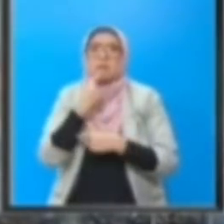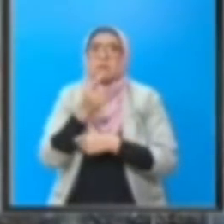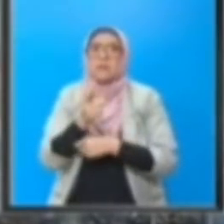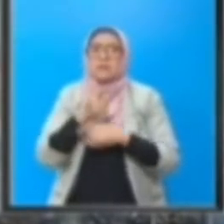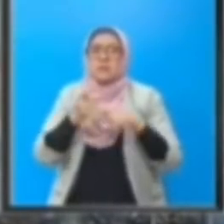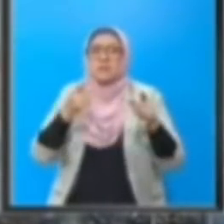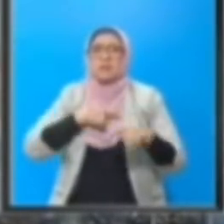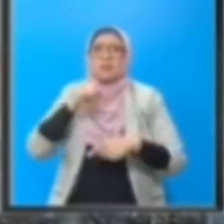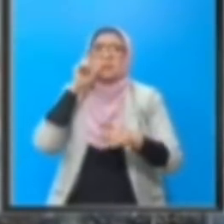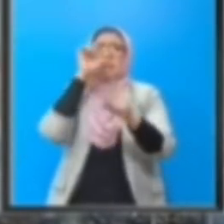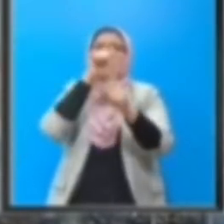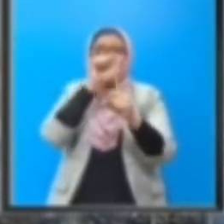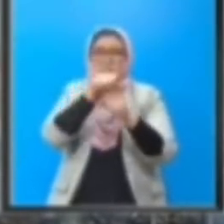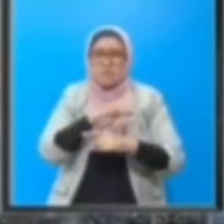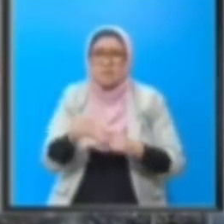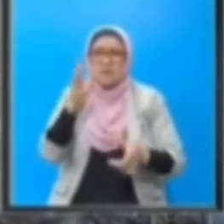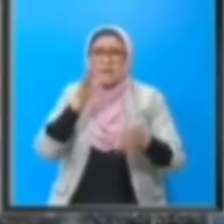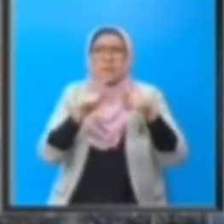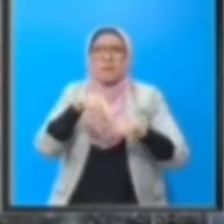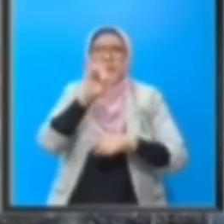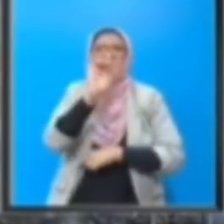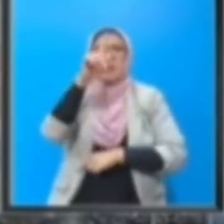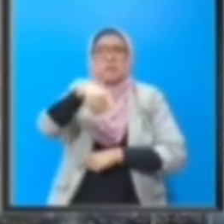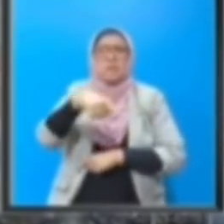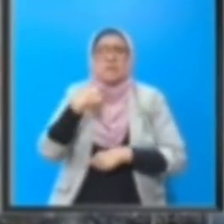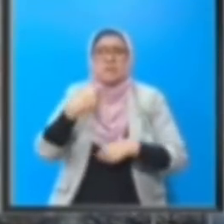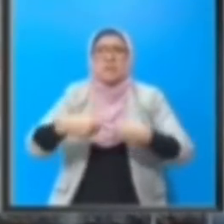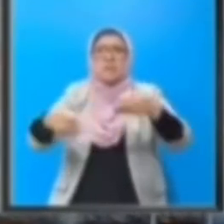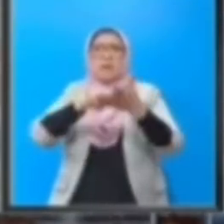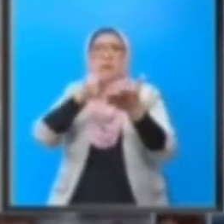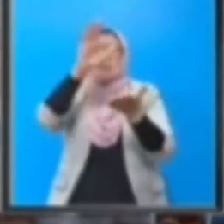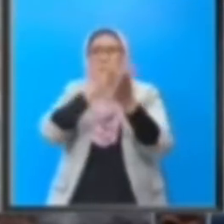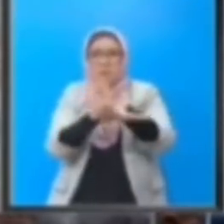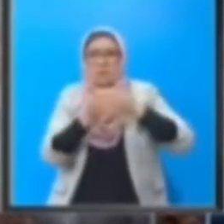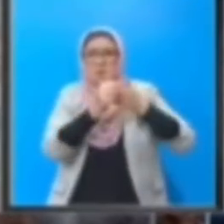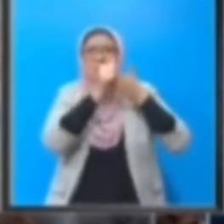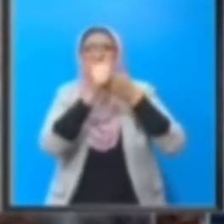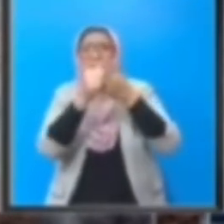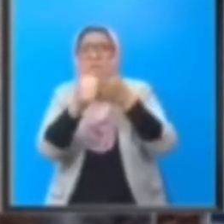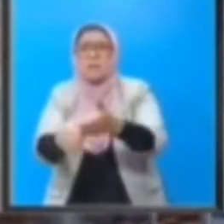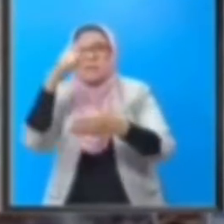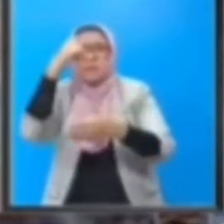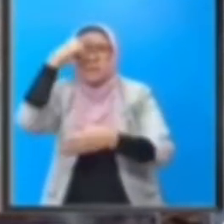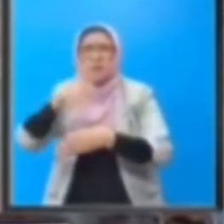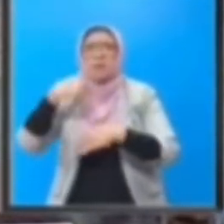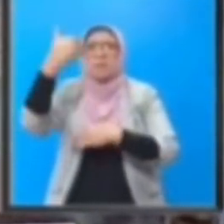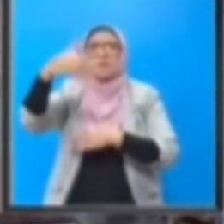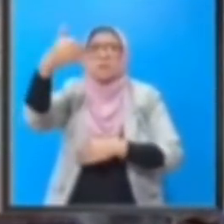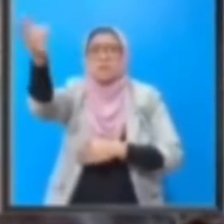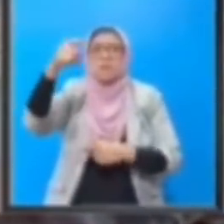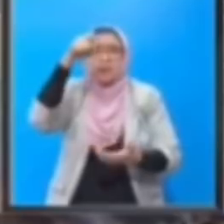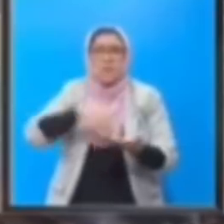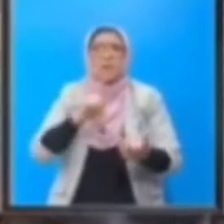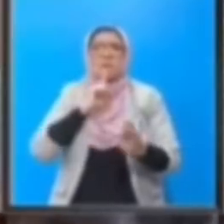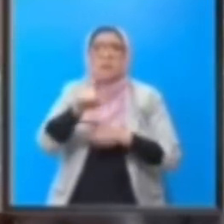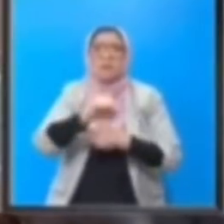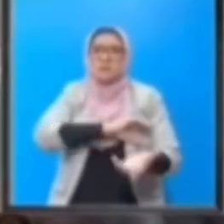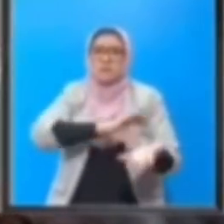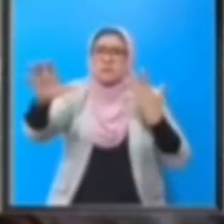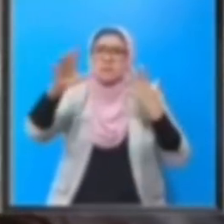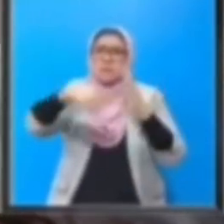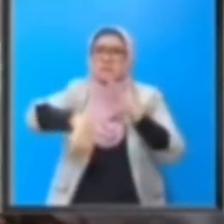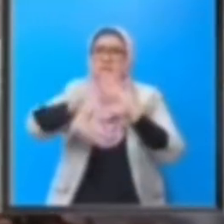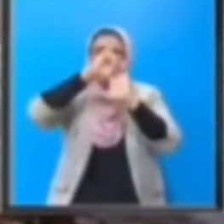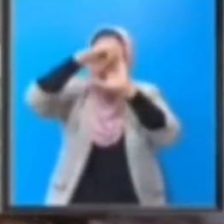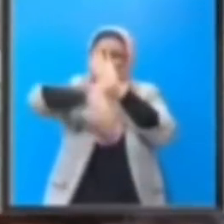berlaku, saya minta dan dia akan menjadi satu presiden kepada negara ini. Ini mencemarkan kesucian